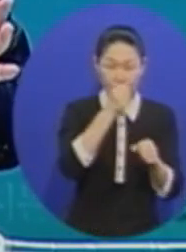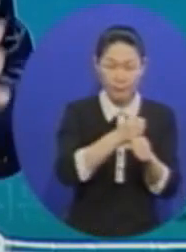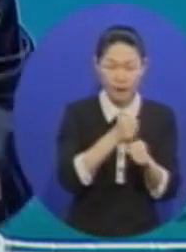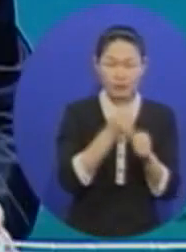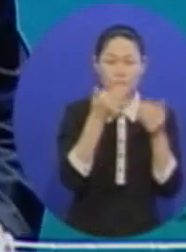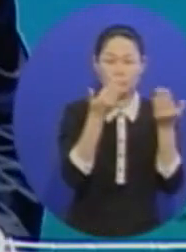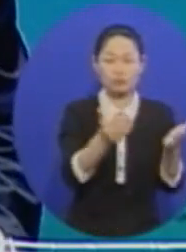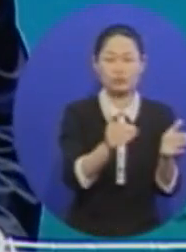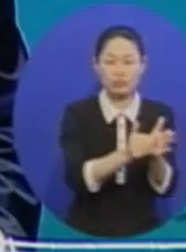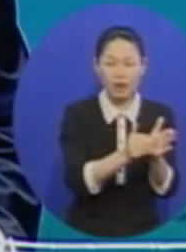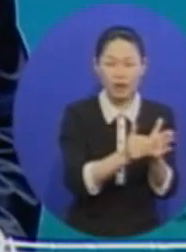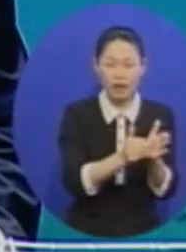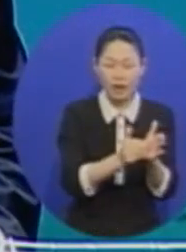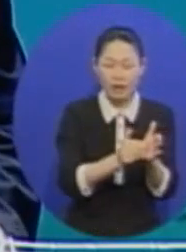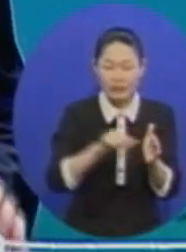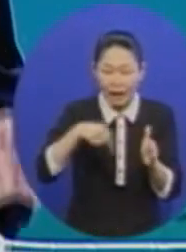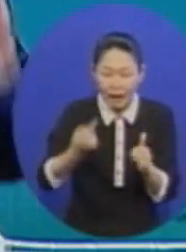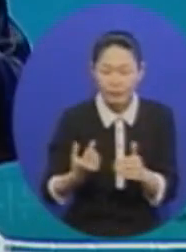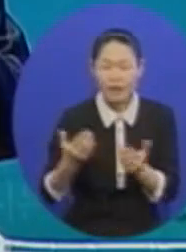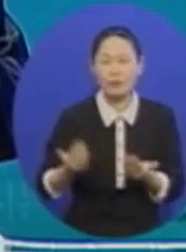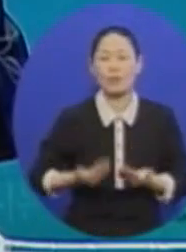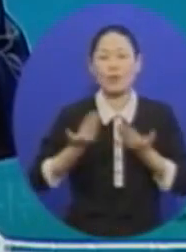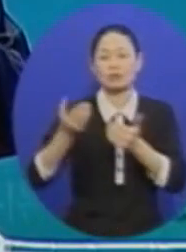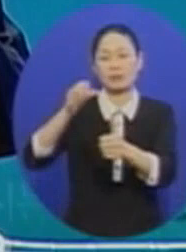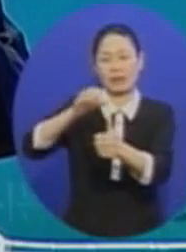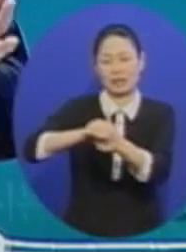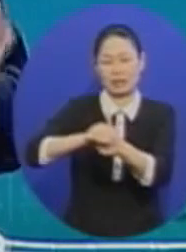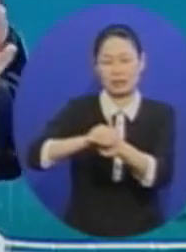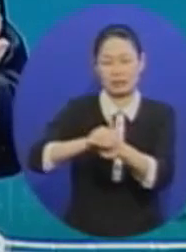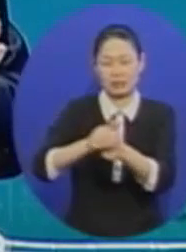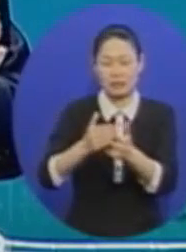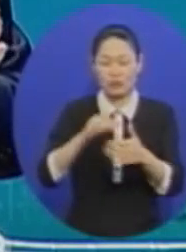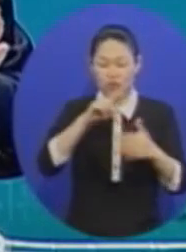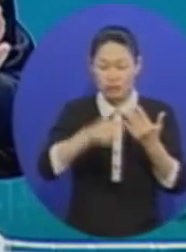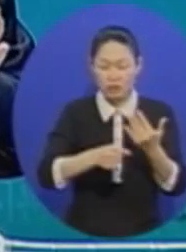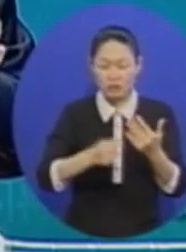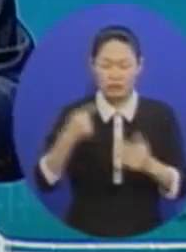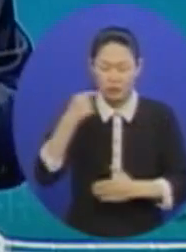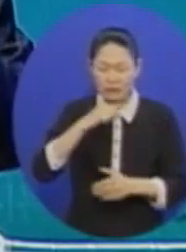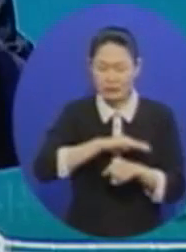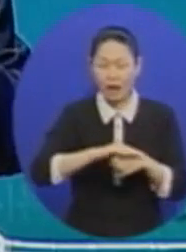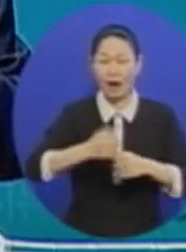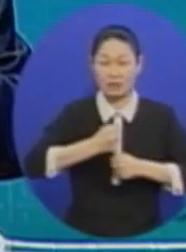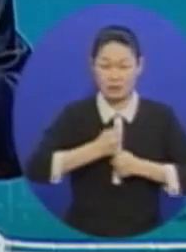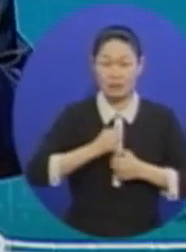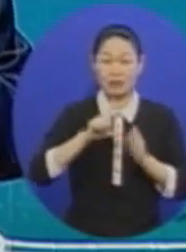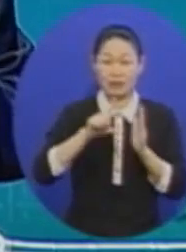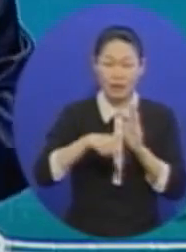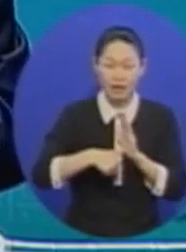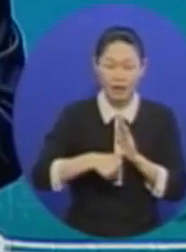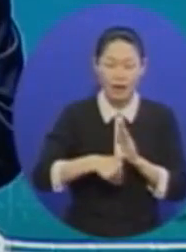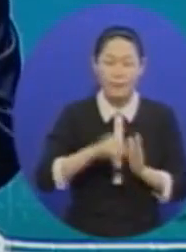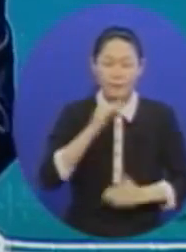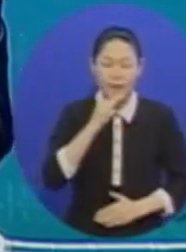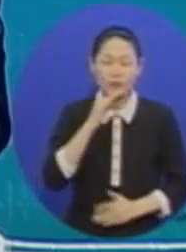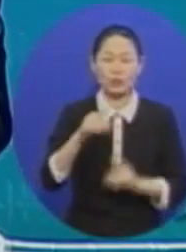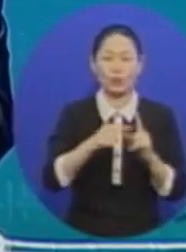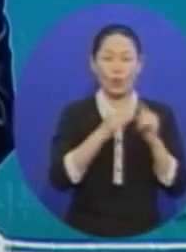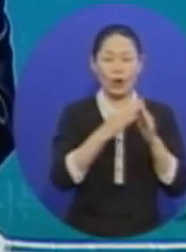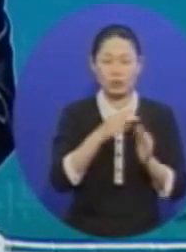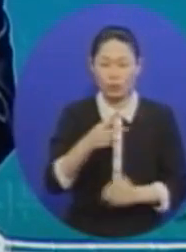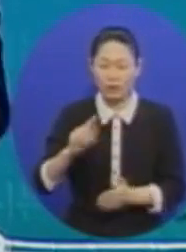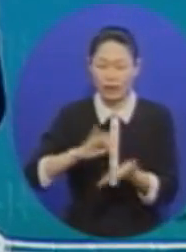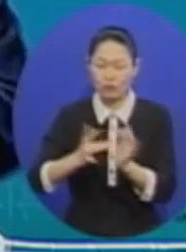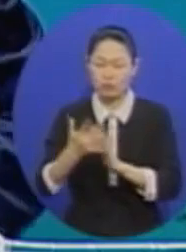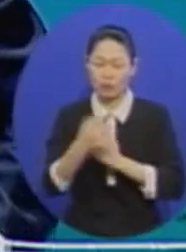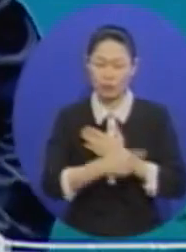그 다음에 봉사 일을 하게 하는 2술 저를 철저히 지켜야 빚을 교회는 예수님의 몸인 교회 로서